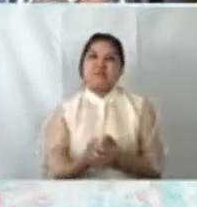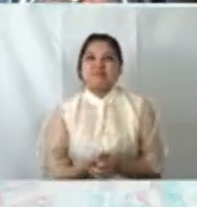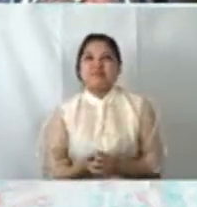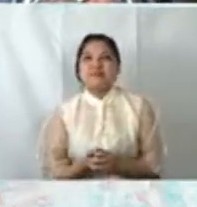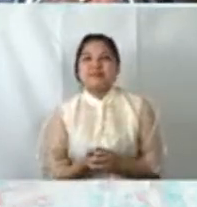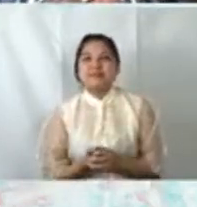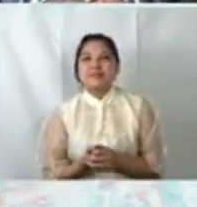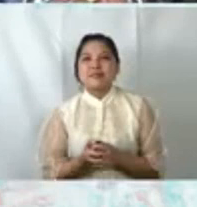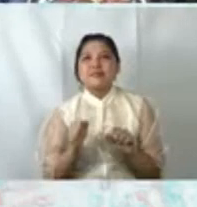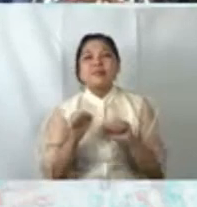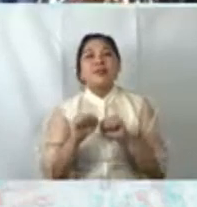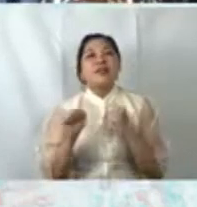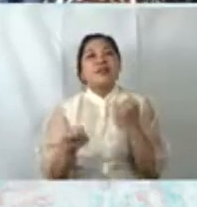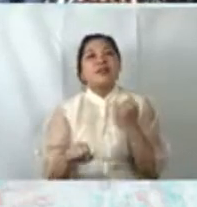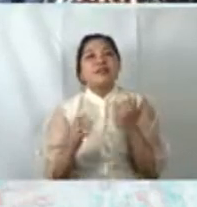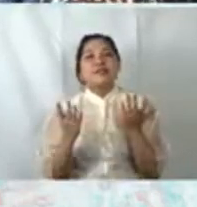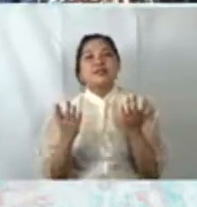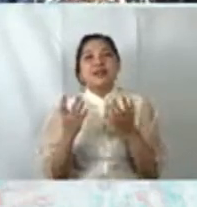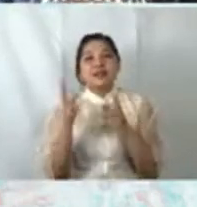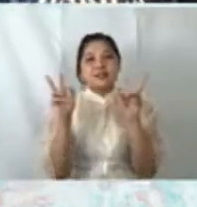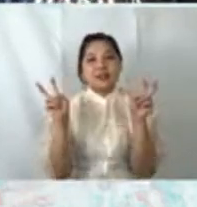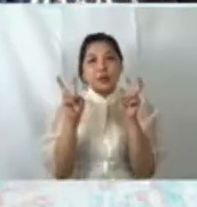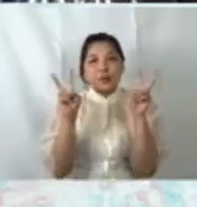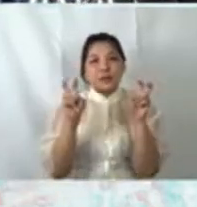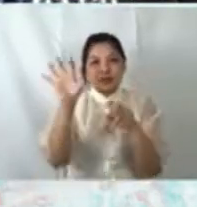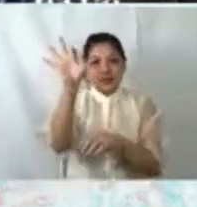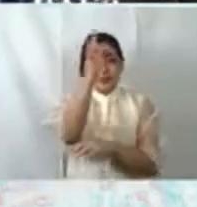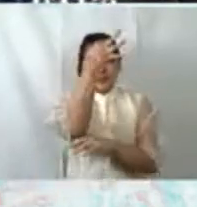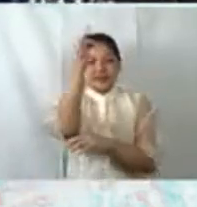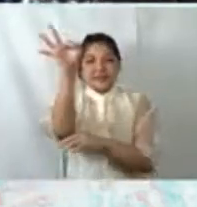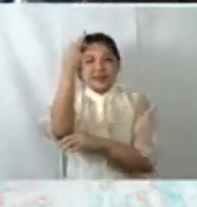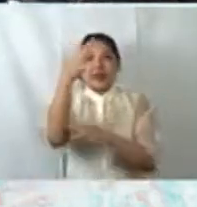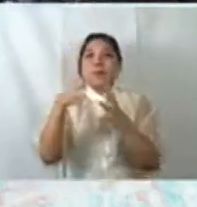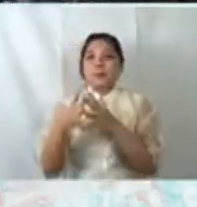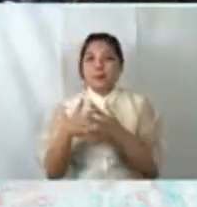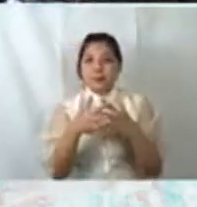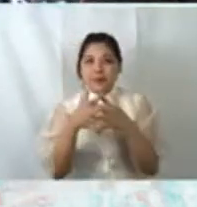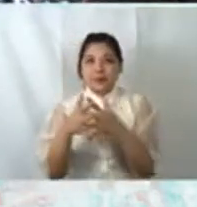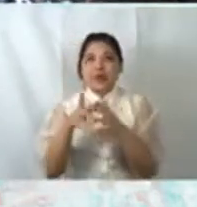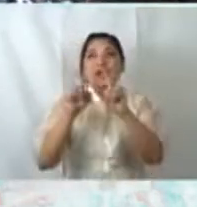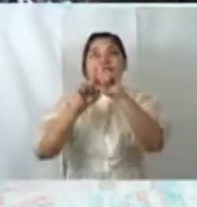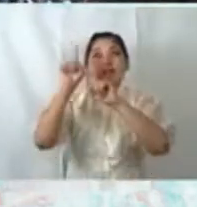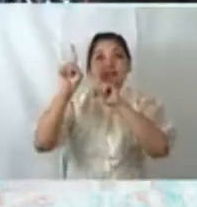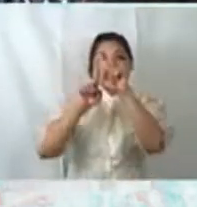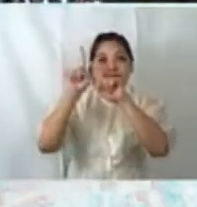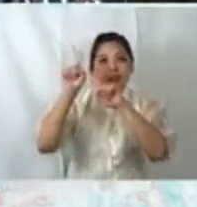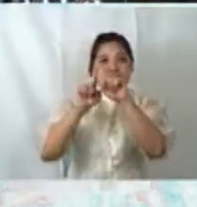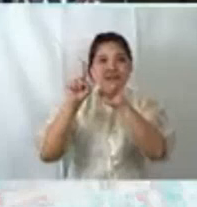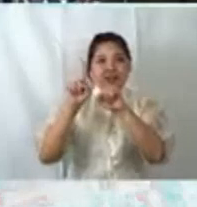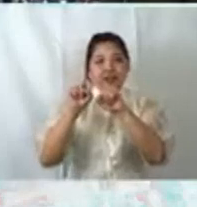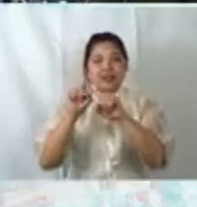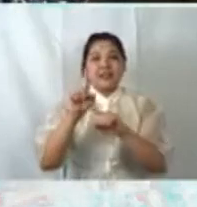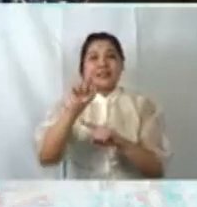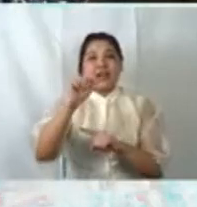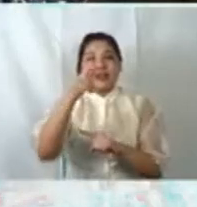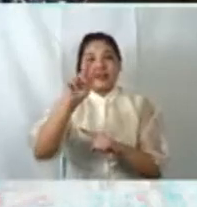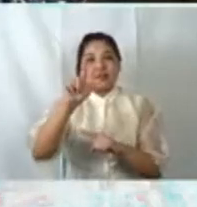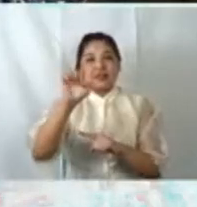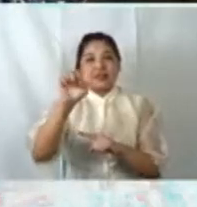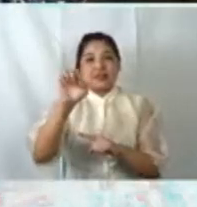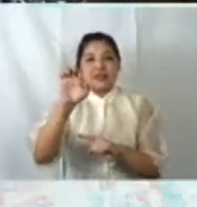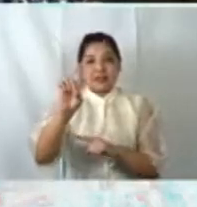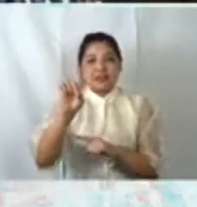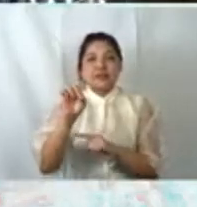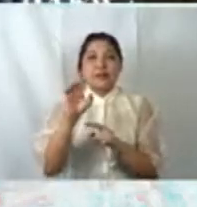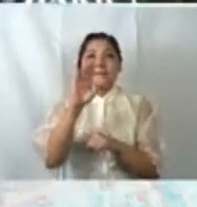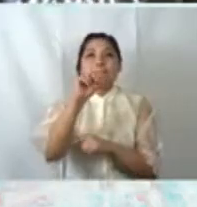So, ang tawag sa bandila ng Amerika ay Star Spangled Banner. Ang nangyari po ay